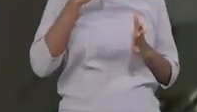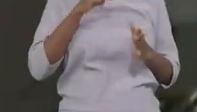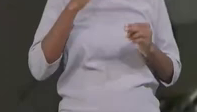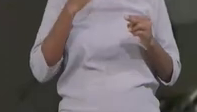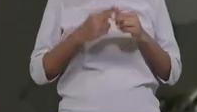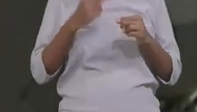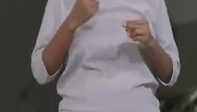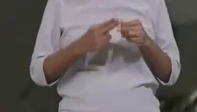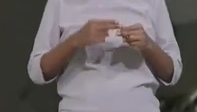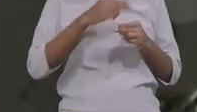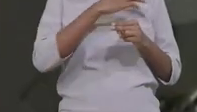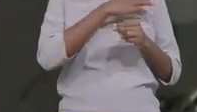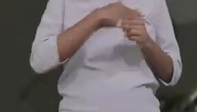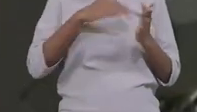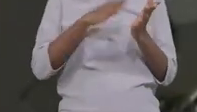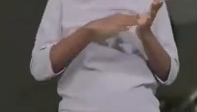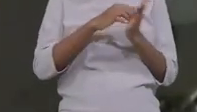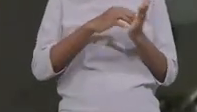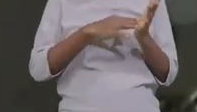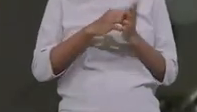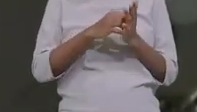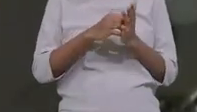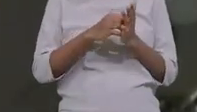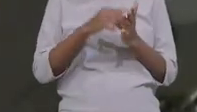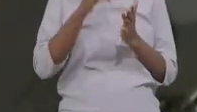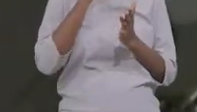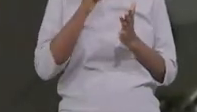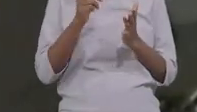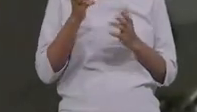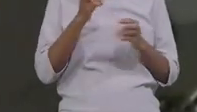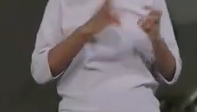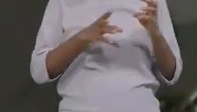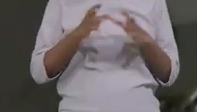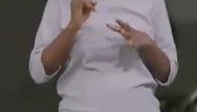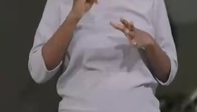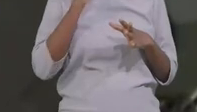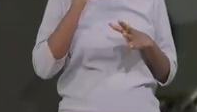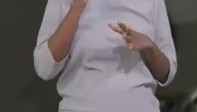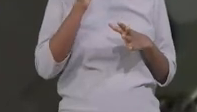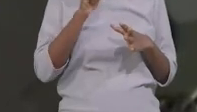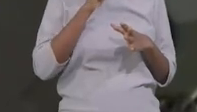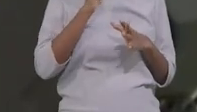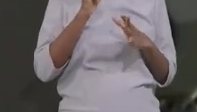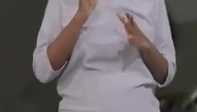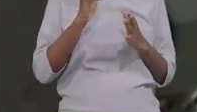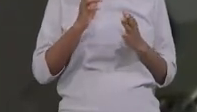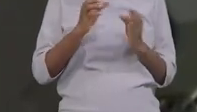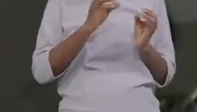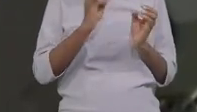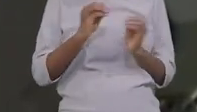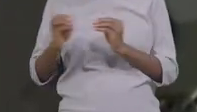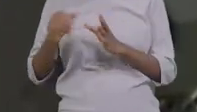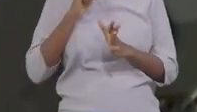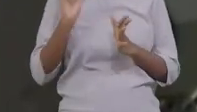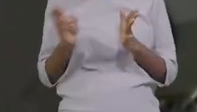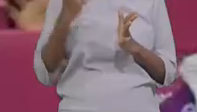N'utilise plus l'ancien nom et je suis faible, je ne suis pas bien